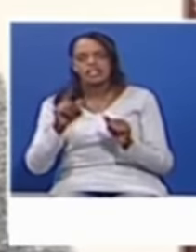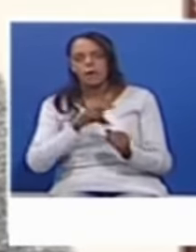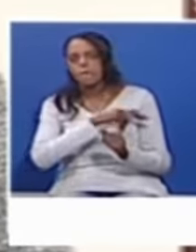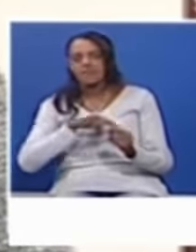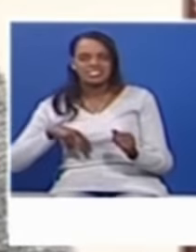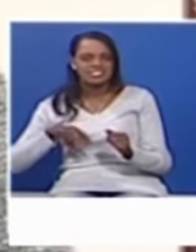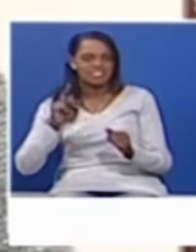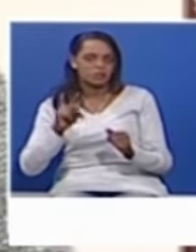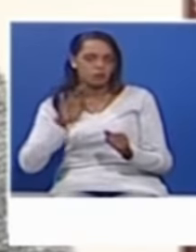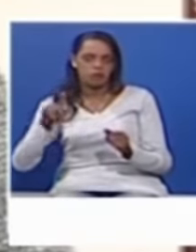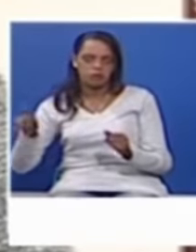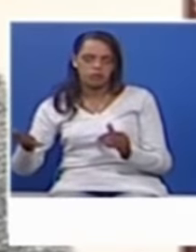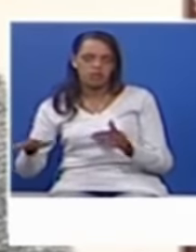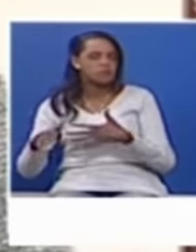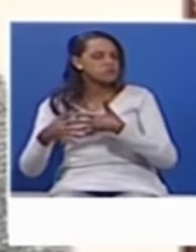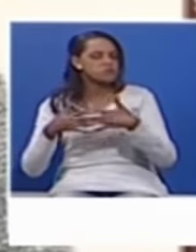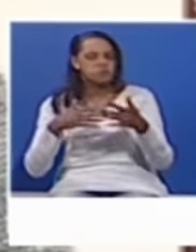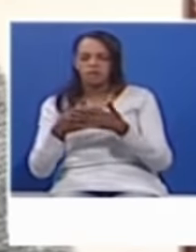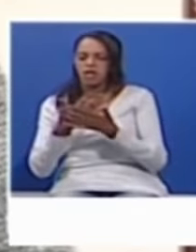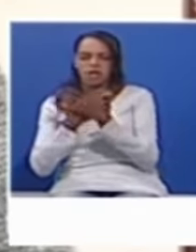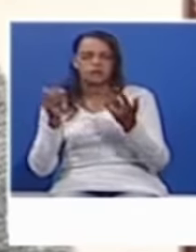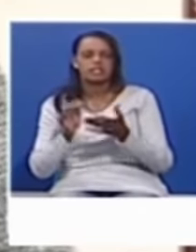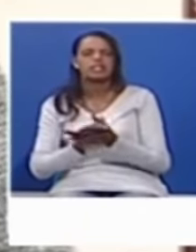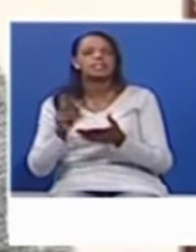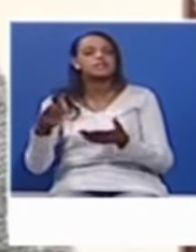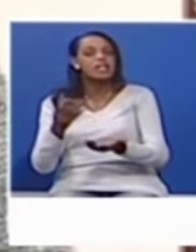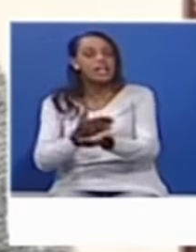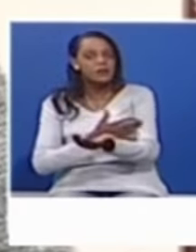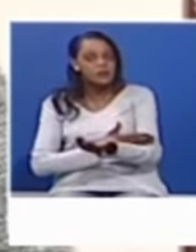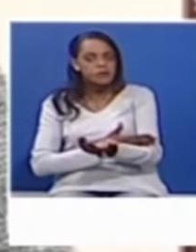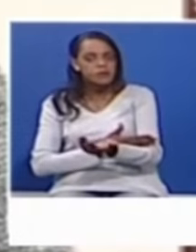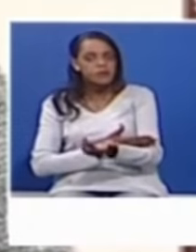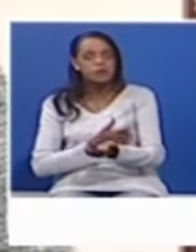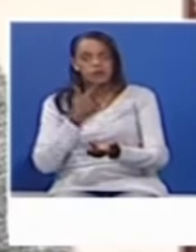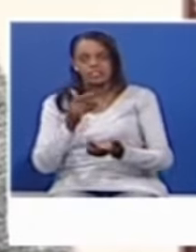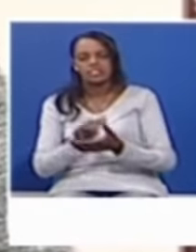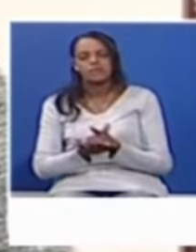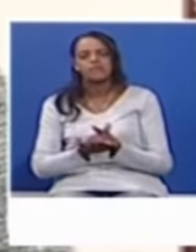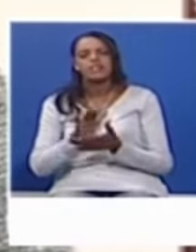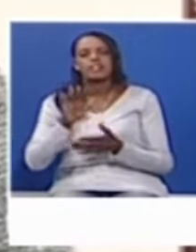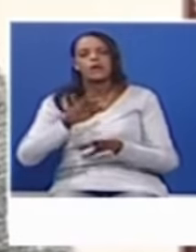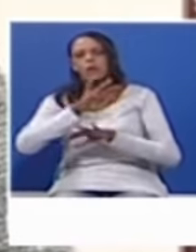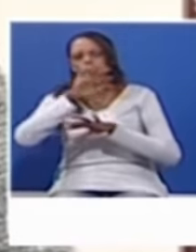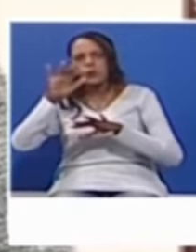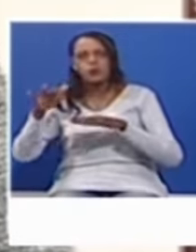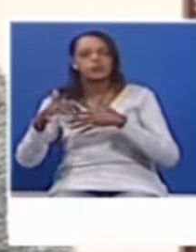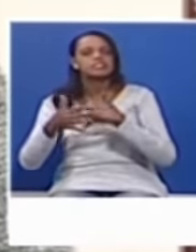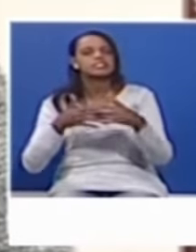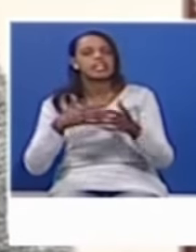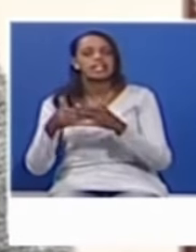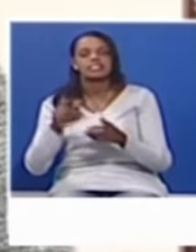በይኑ ወይ ሓደ ትካል በይኑ ዝገብሮ ዘይኮነ ከምቲ ቀዲሙ ኣመሓዳሪ ክብሎ ዝፀንሐ ናይ ኩሉ ተሳታፍነት ዝሓትት